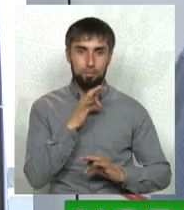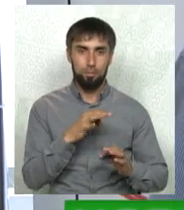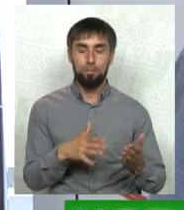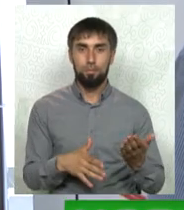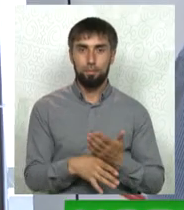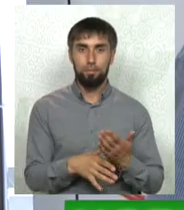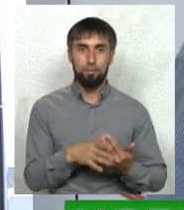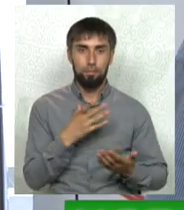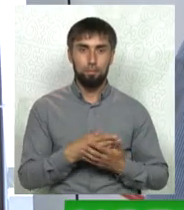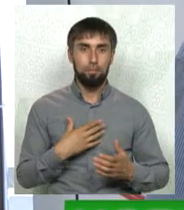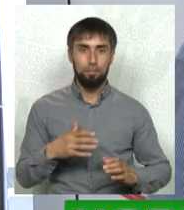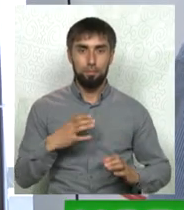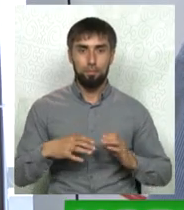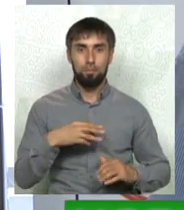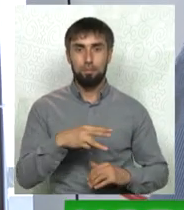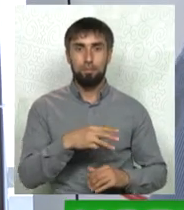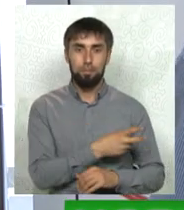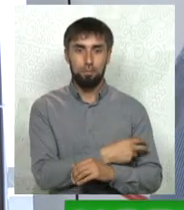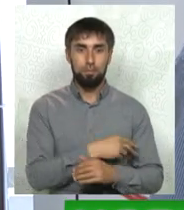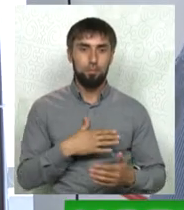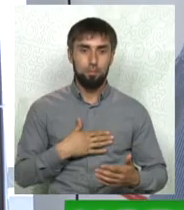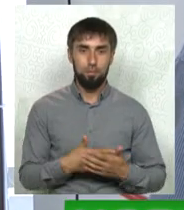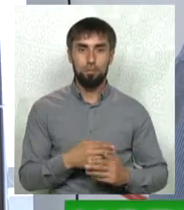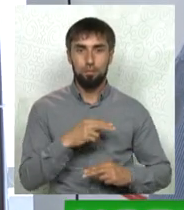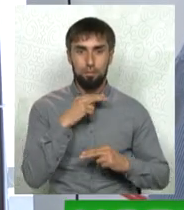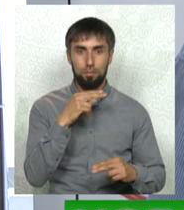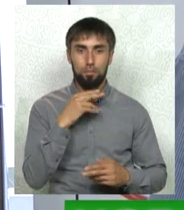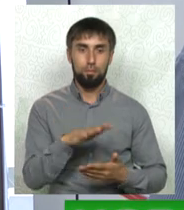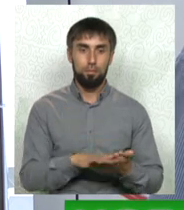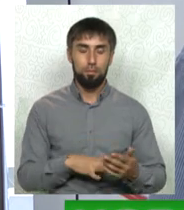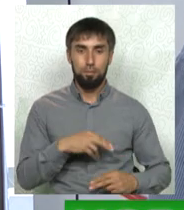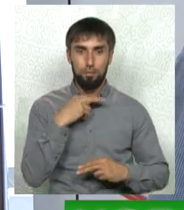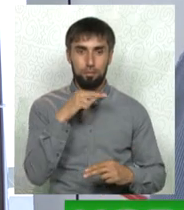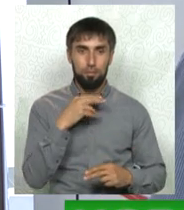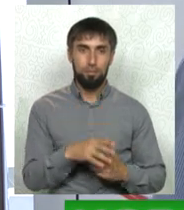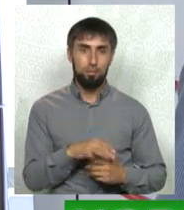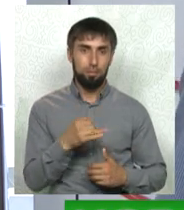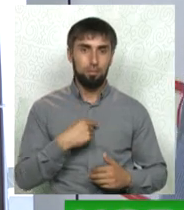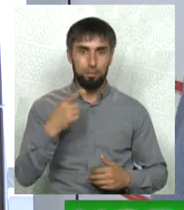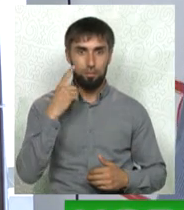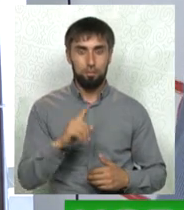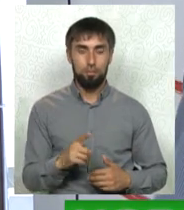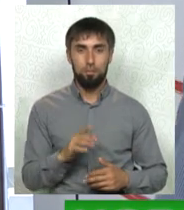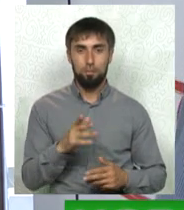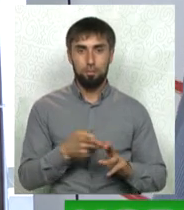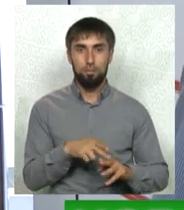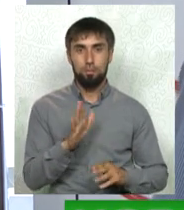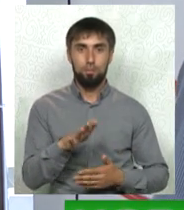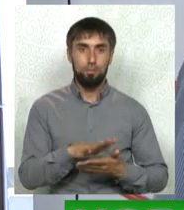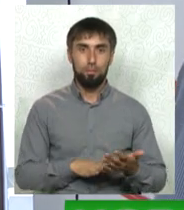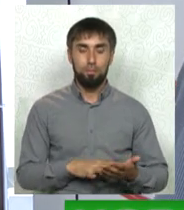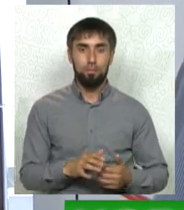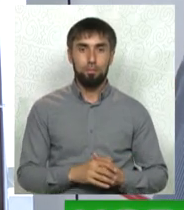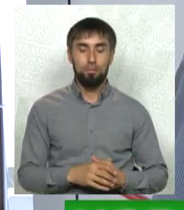Помощь наши студенты-медики активно, так сказать, оказывали, продолжают оказывать. Я думаю, это будет продолжаться